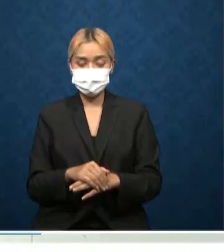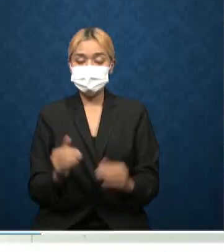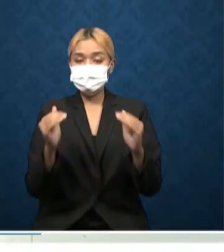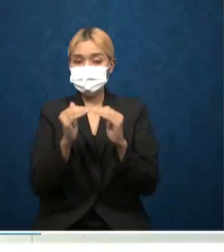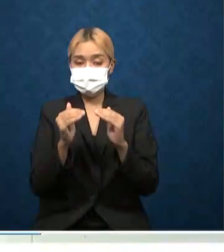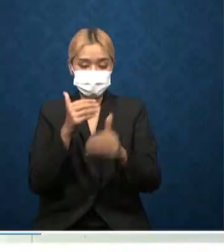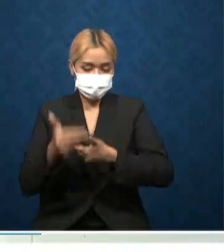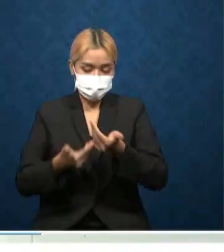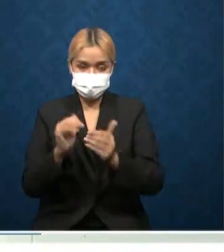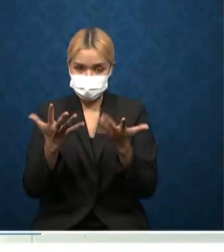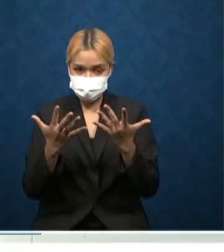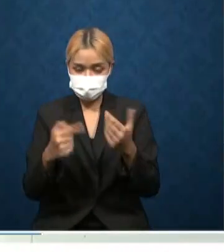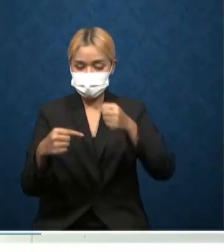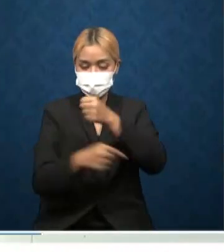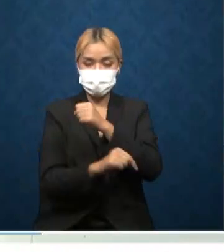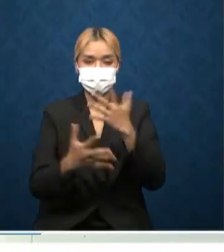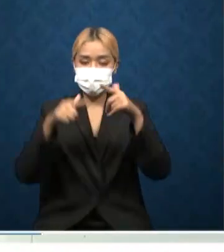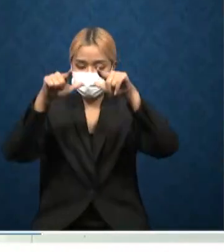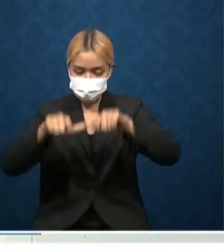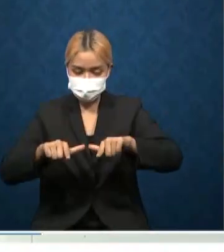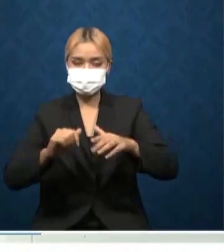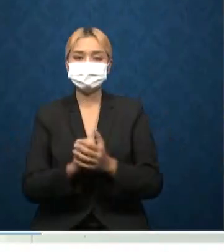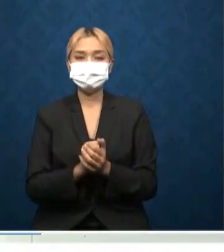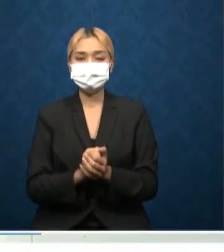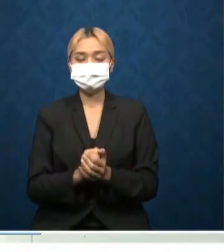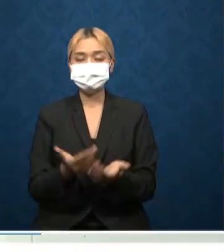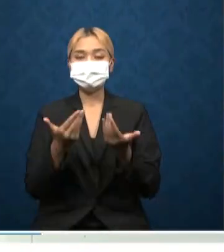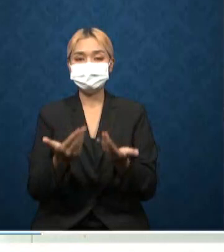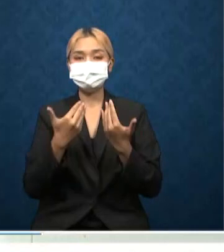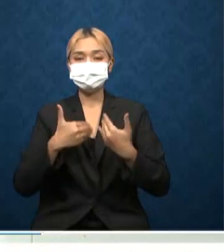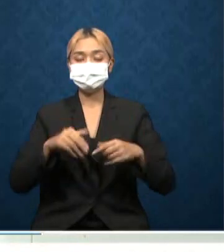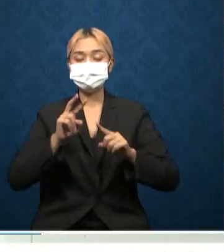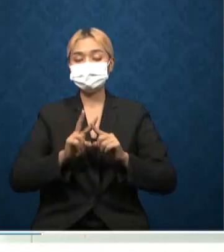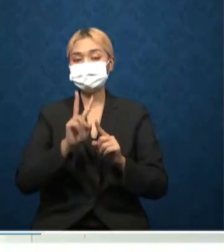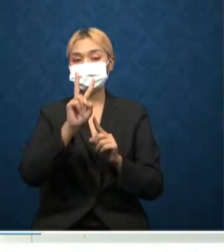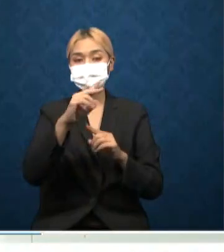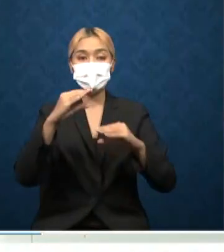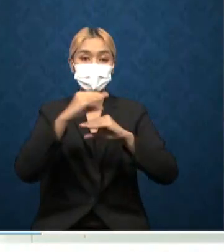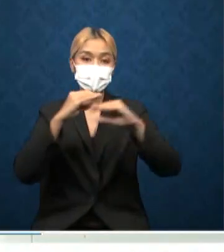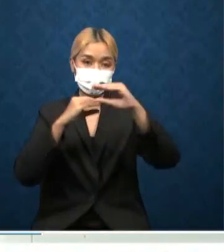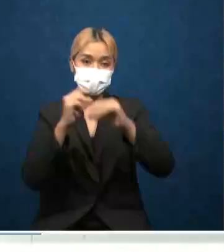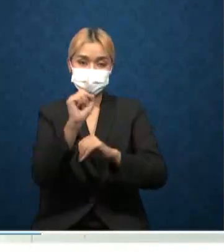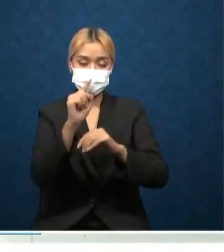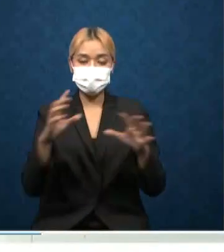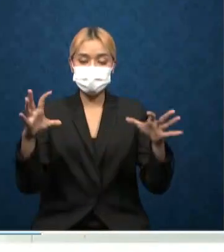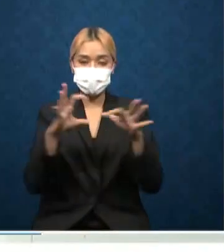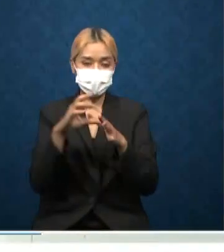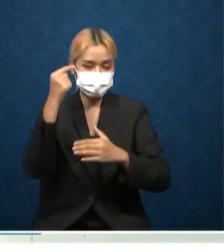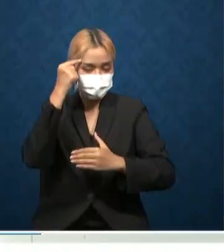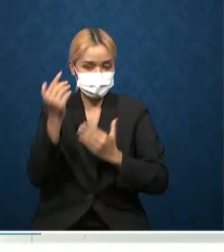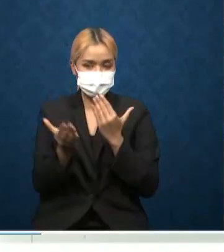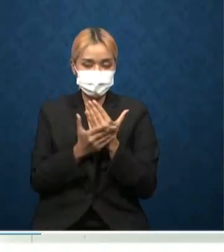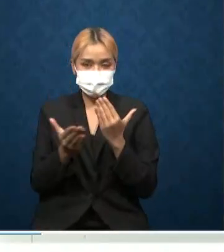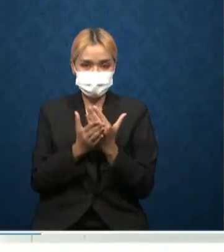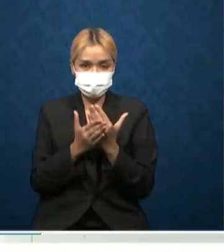อย่างมีรูปธรรมโครงการที่ 2คือโครงการสร้างจิตสำนึกพลเมืองดีวิถี